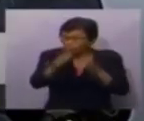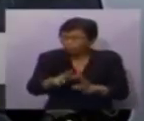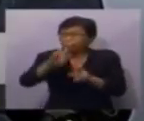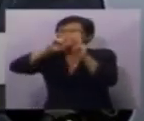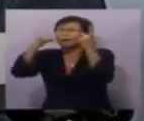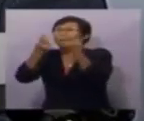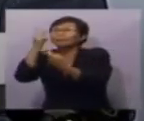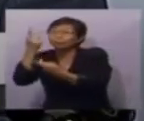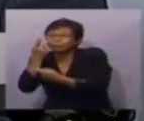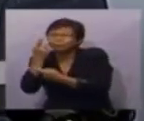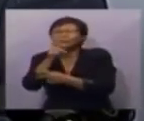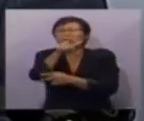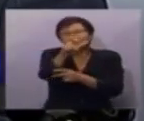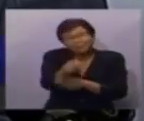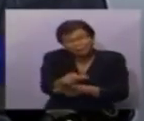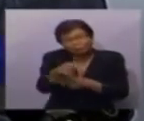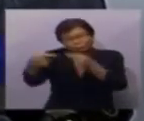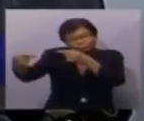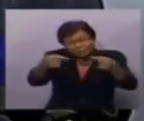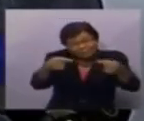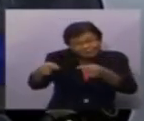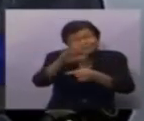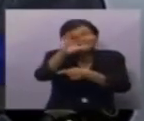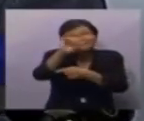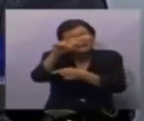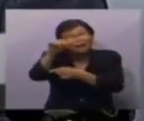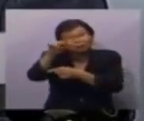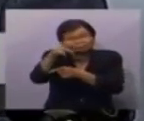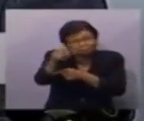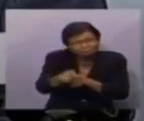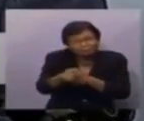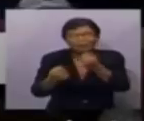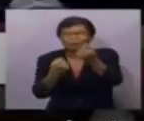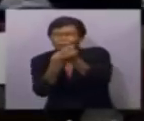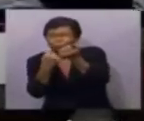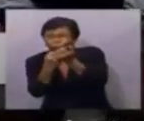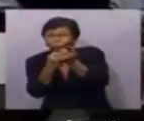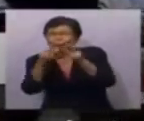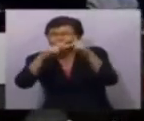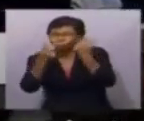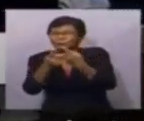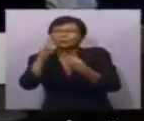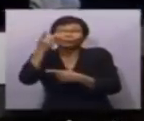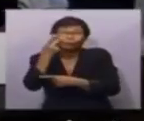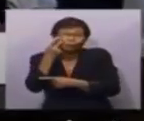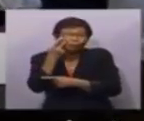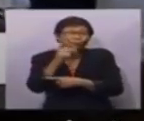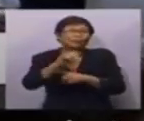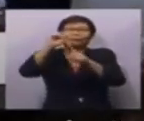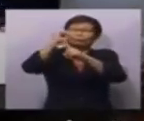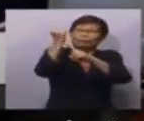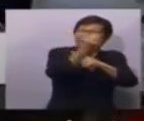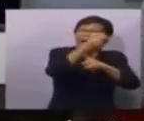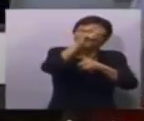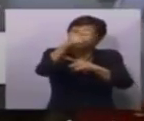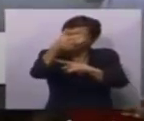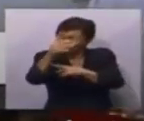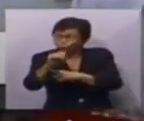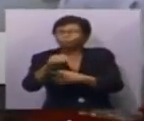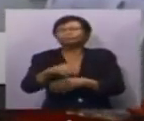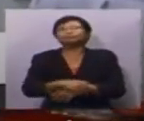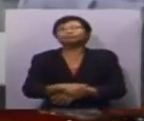politik, calon-calon yang bertanding, penyokong-penyokong parti politik, pertubuhan bukan